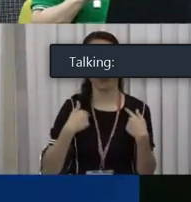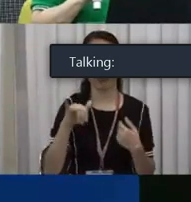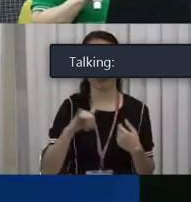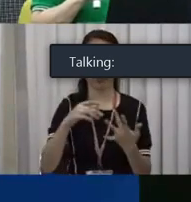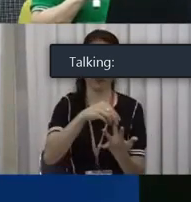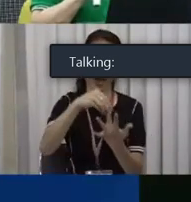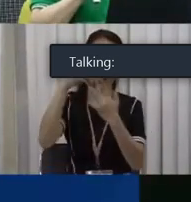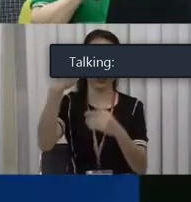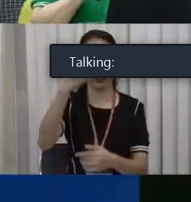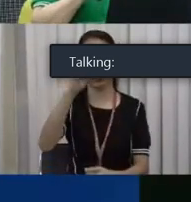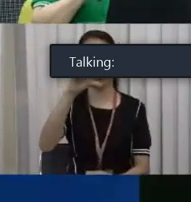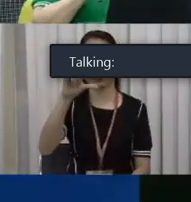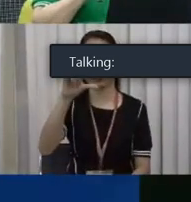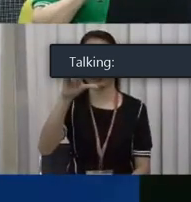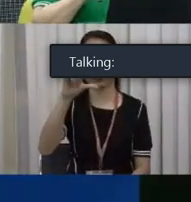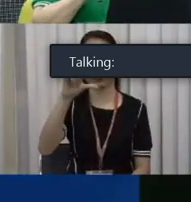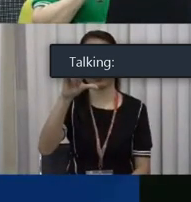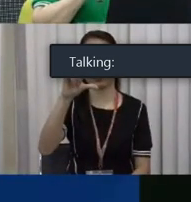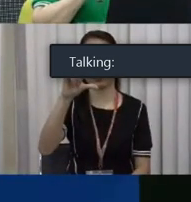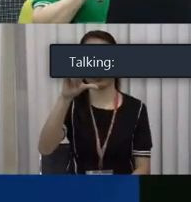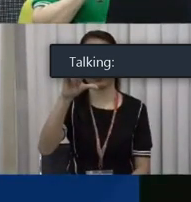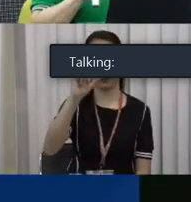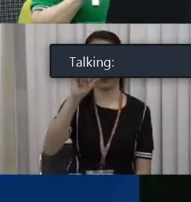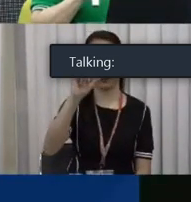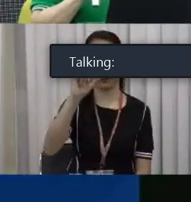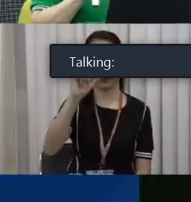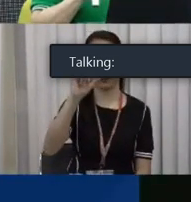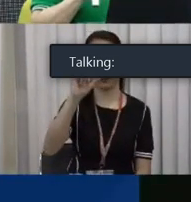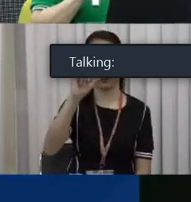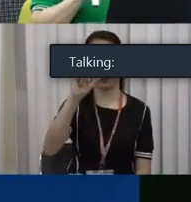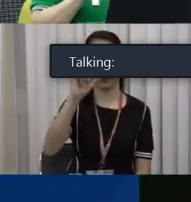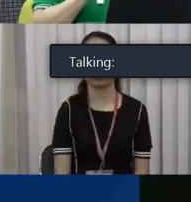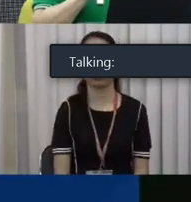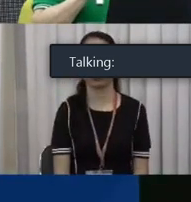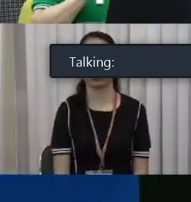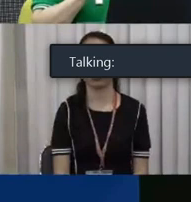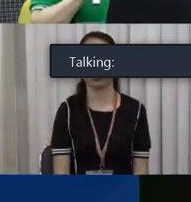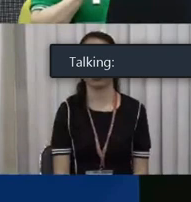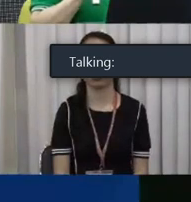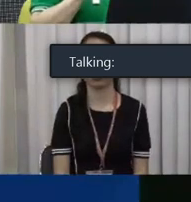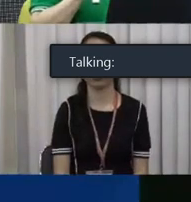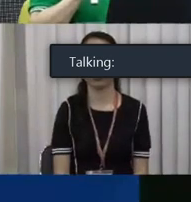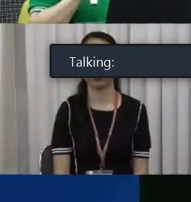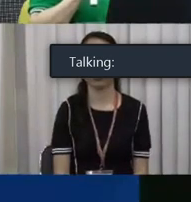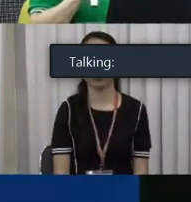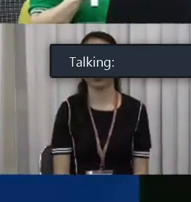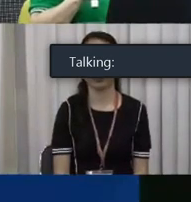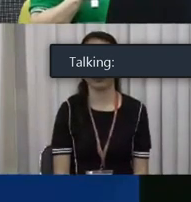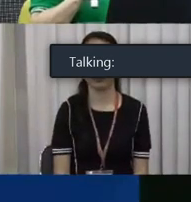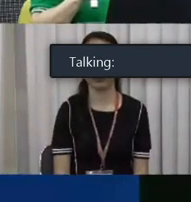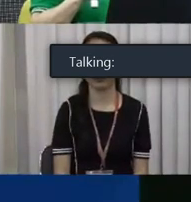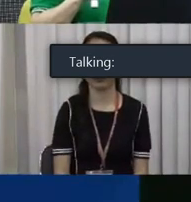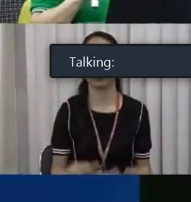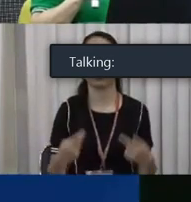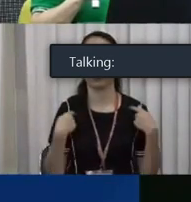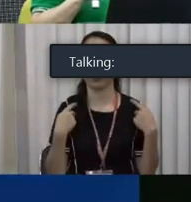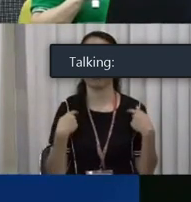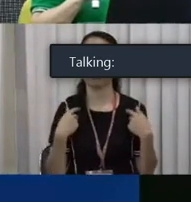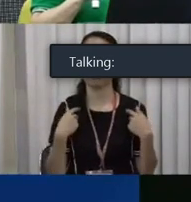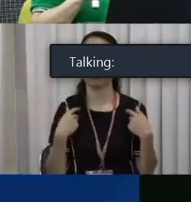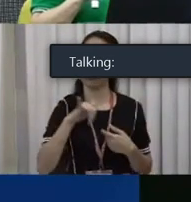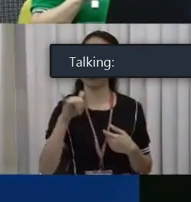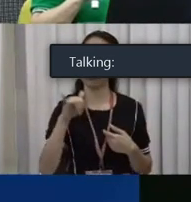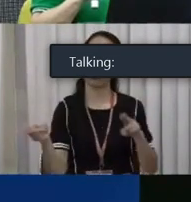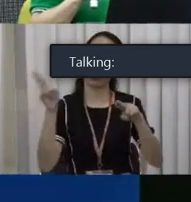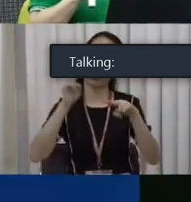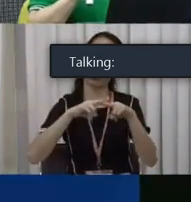Itong Ninoy Aquino, All Saints, then last day of the year. So mauna, naapote